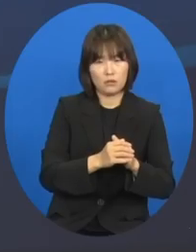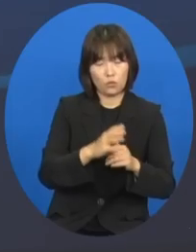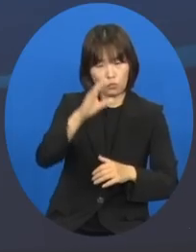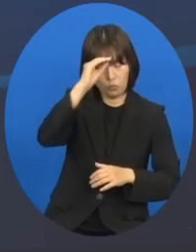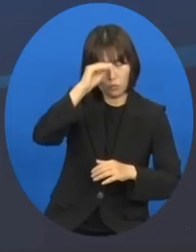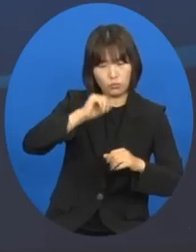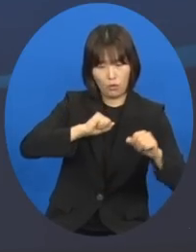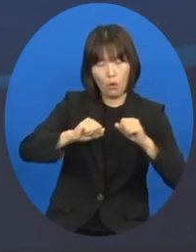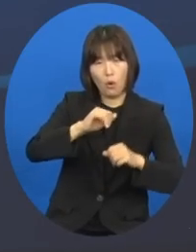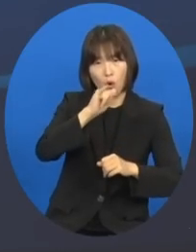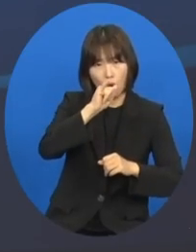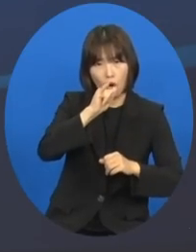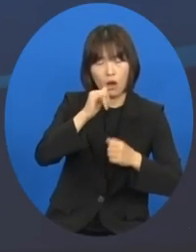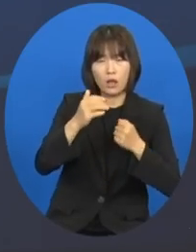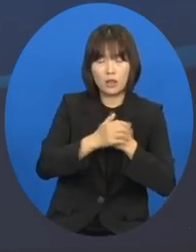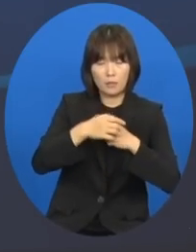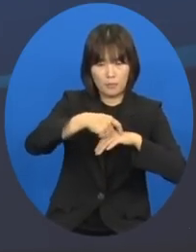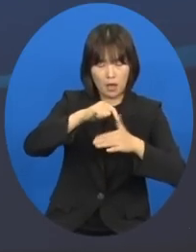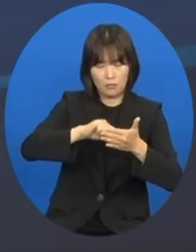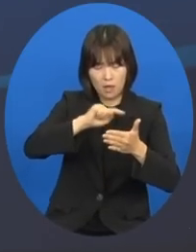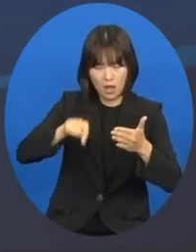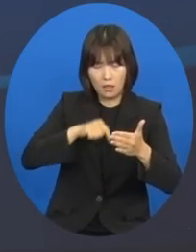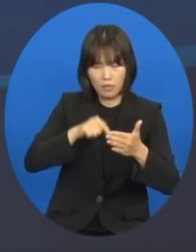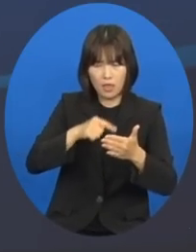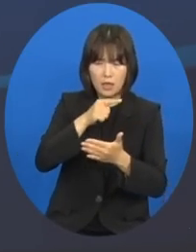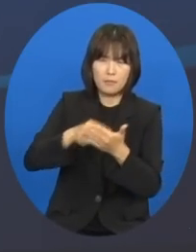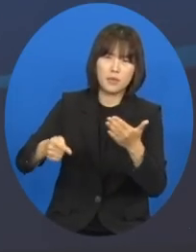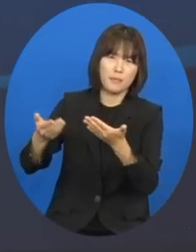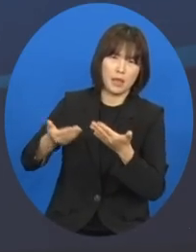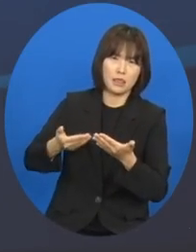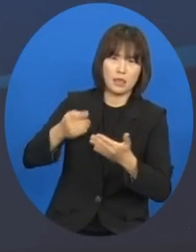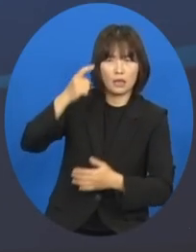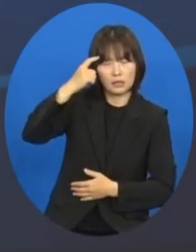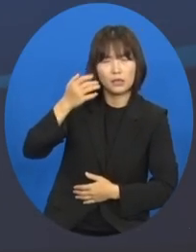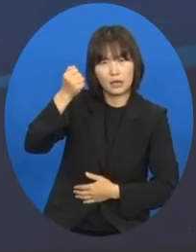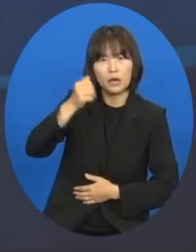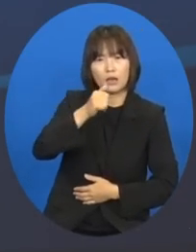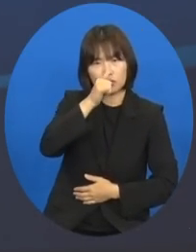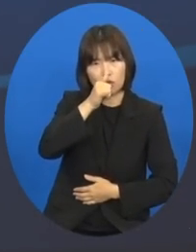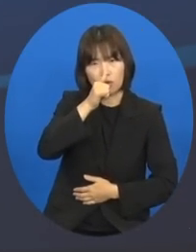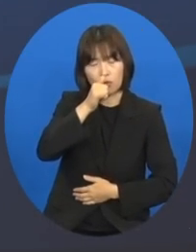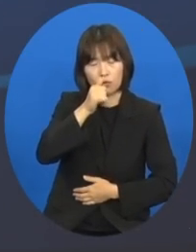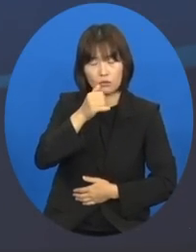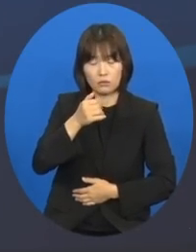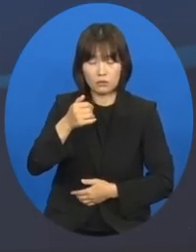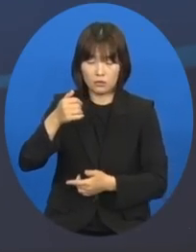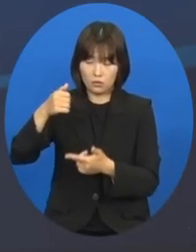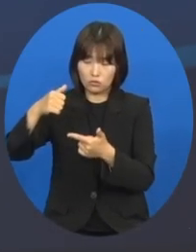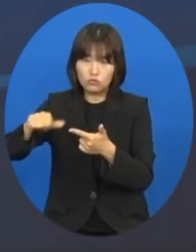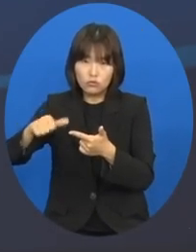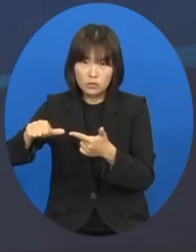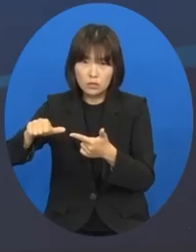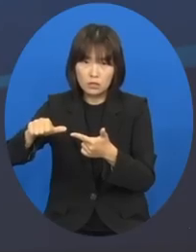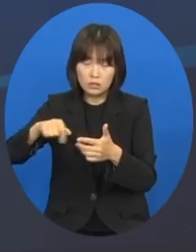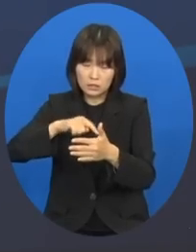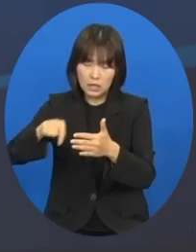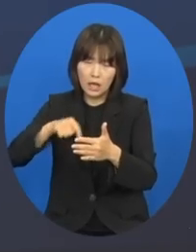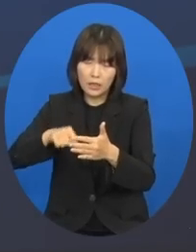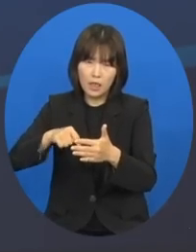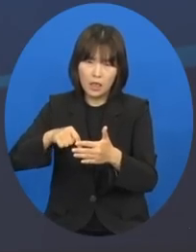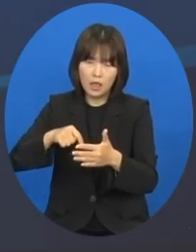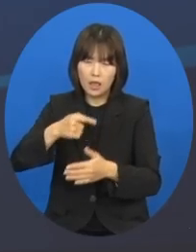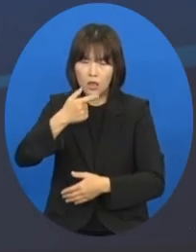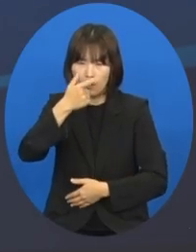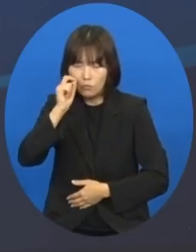그러니까 늘 마음 가운데 피해의식이 있는 거야 둘째는 나름 자신의 내면의 결핍의 문제가 있기 때문에